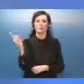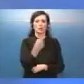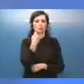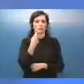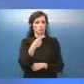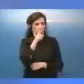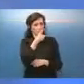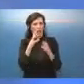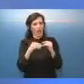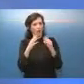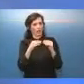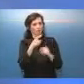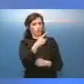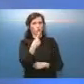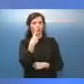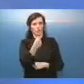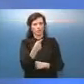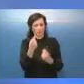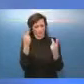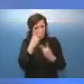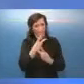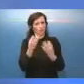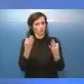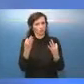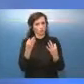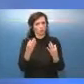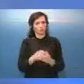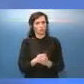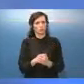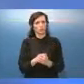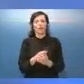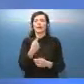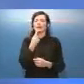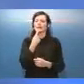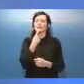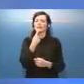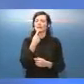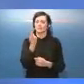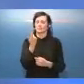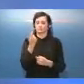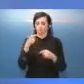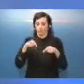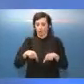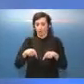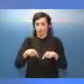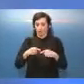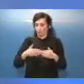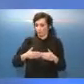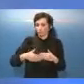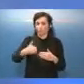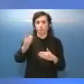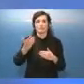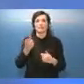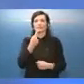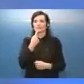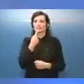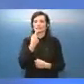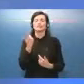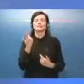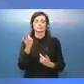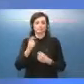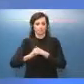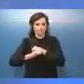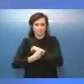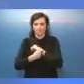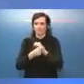meglio, ragione più lei a dire che incisivamente, il effettivamente tessuto bisogna produttivo del che anche Paese. coloro che oggi saranno, che Ho da oggi visionato anche i saranno risultati oggetto di dell'indagine che avete restrizioni reso